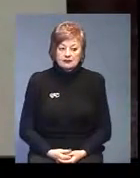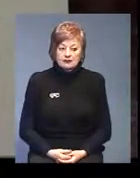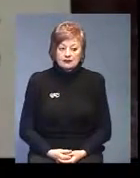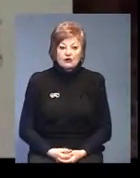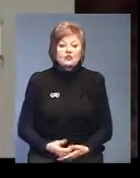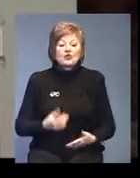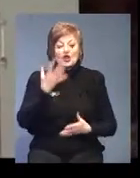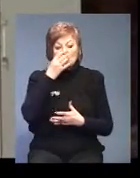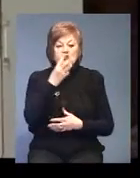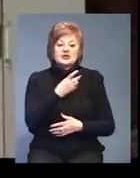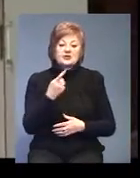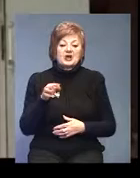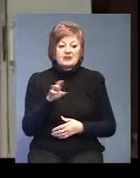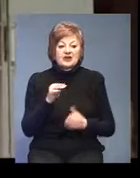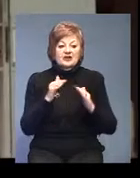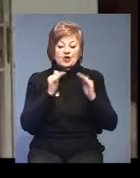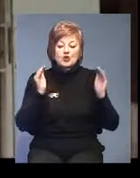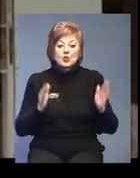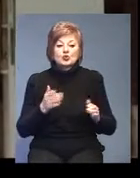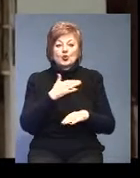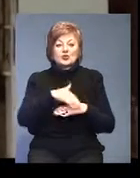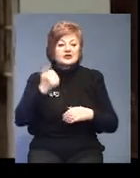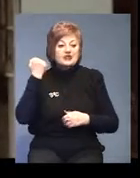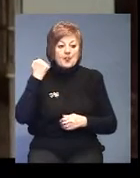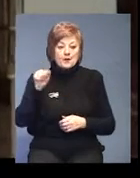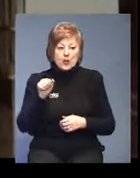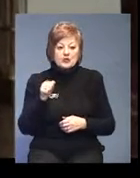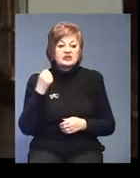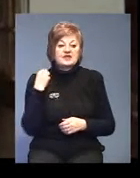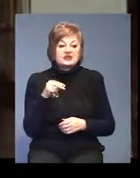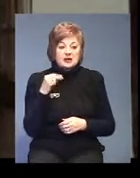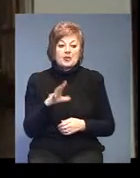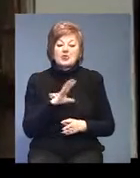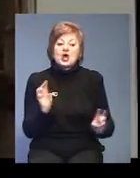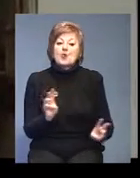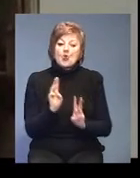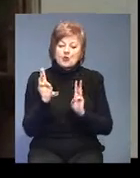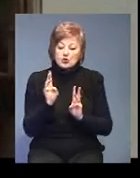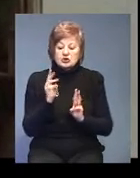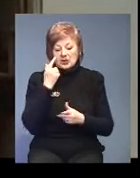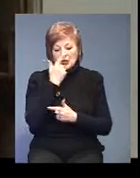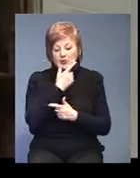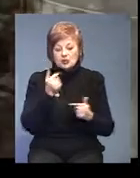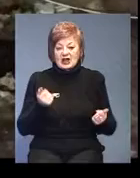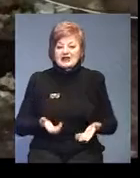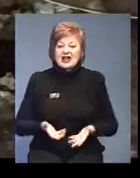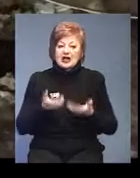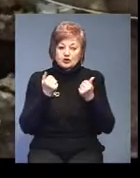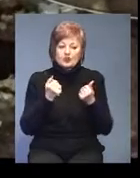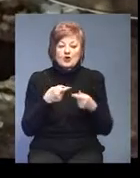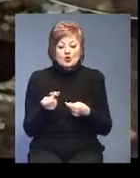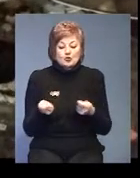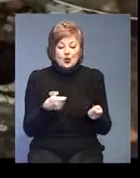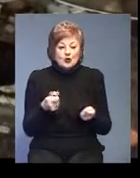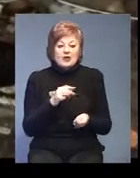У ніч на 31 січня в кіоску на вулиці Перемоги Вознесенівського району Запоріжжя сталася пожежа. Як повідомляє прес-служба рятувальників, у торгівельній